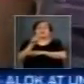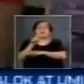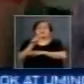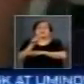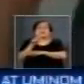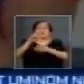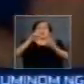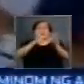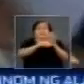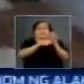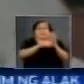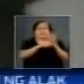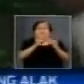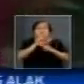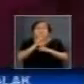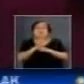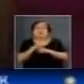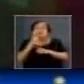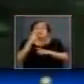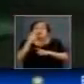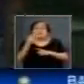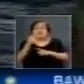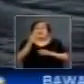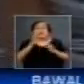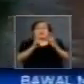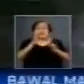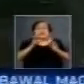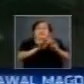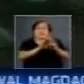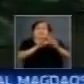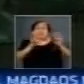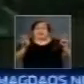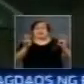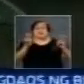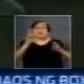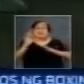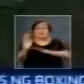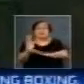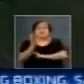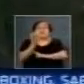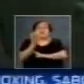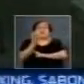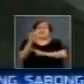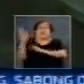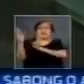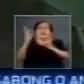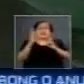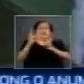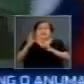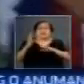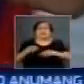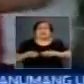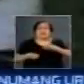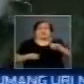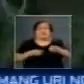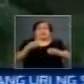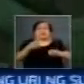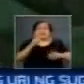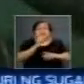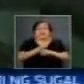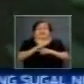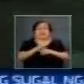ang pagboboto. In fact, ang sinasabi nga nila, pagbukas ng alas 6 ng umaga, it is ready for casting. Tama ba yun,